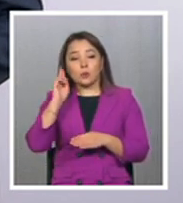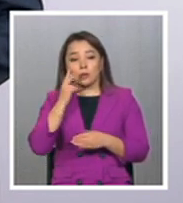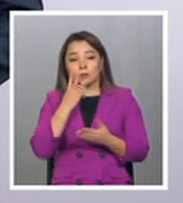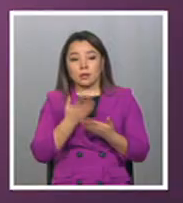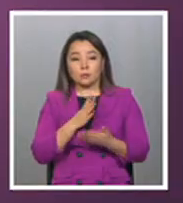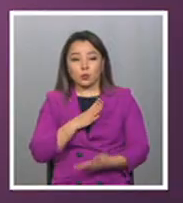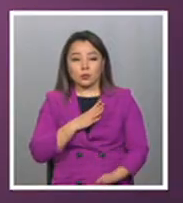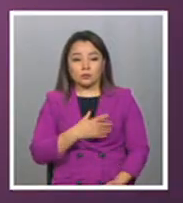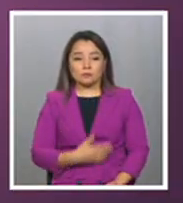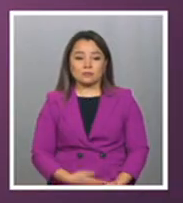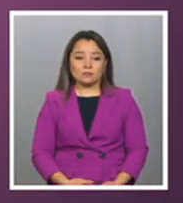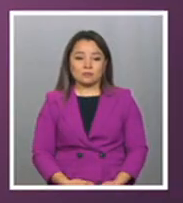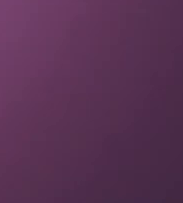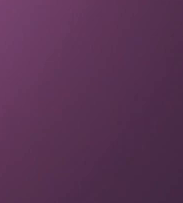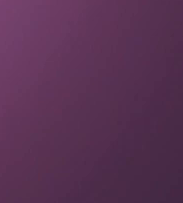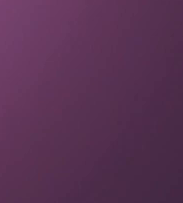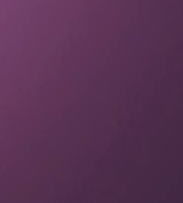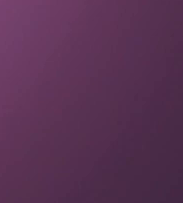болыңыздар!